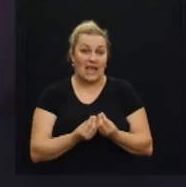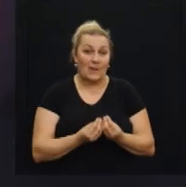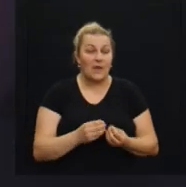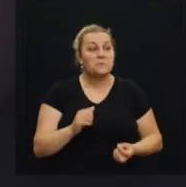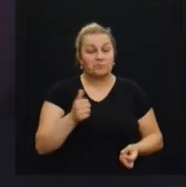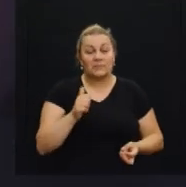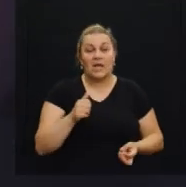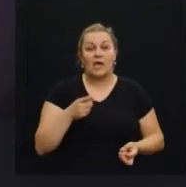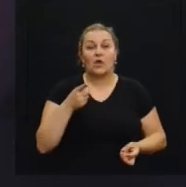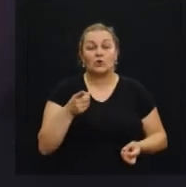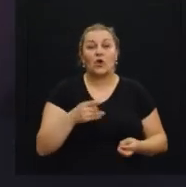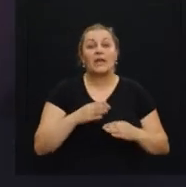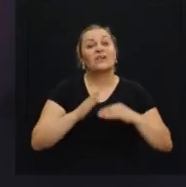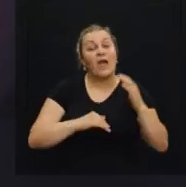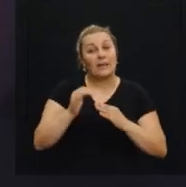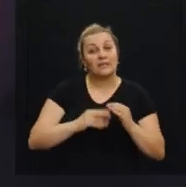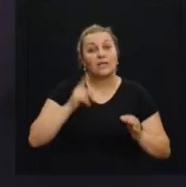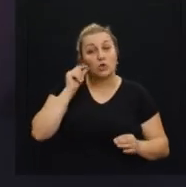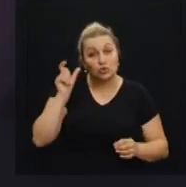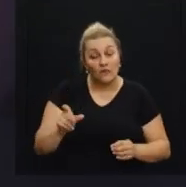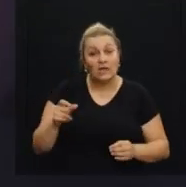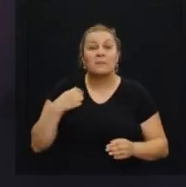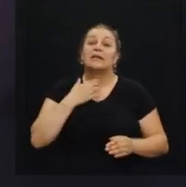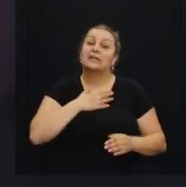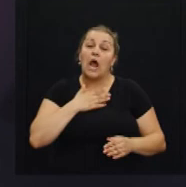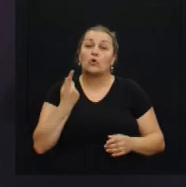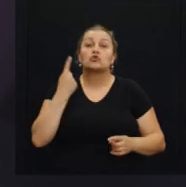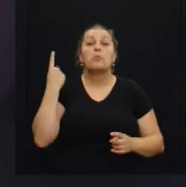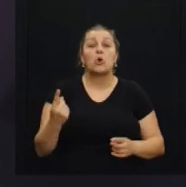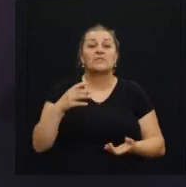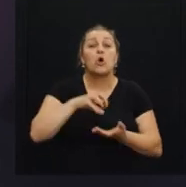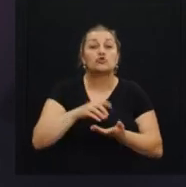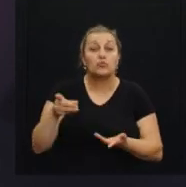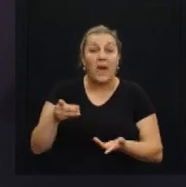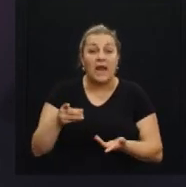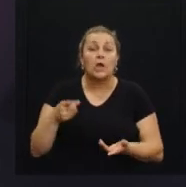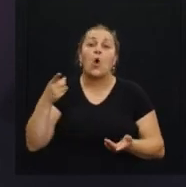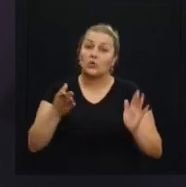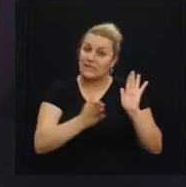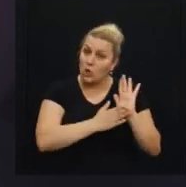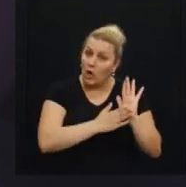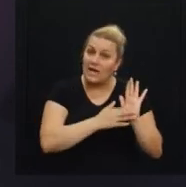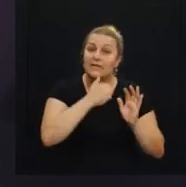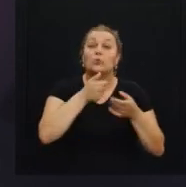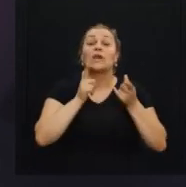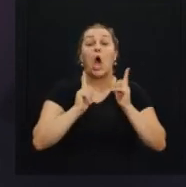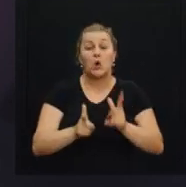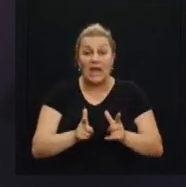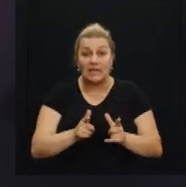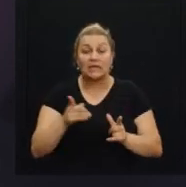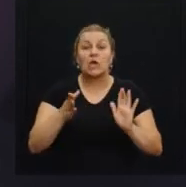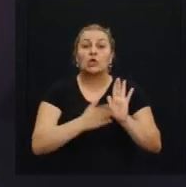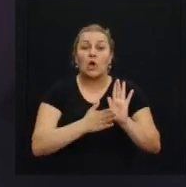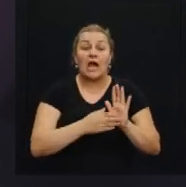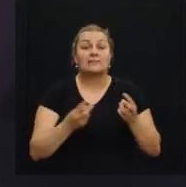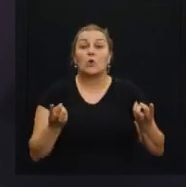je izuzetno kvalitetan čovjek i drago mi je što je postao župan. Dokazao se i kao ratnik i dokazao